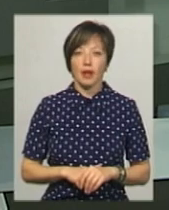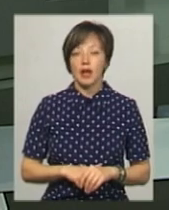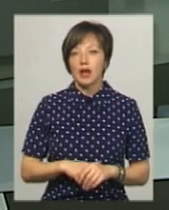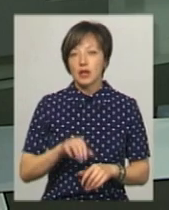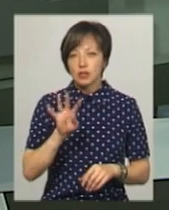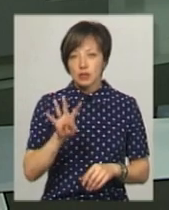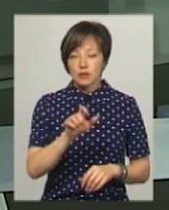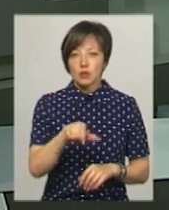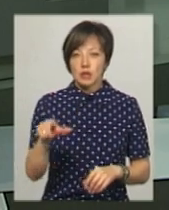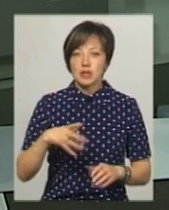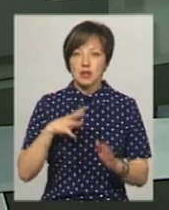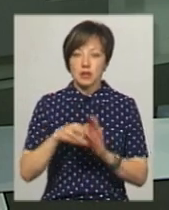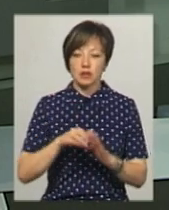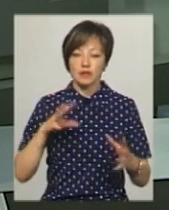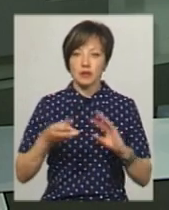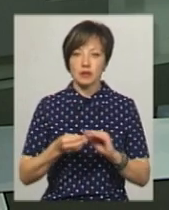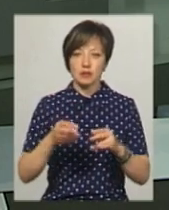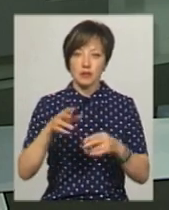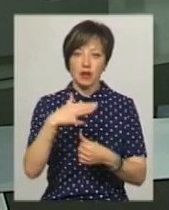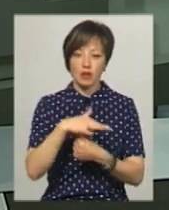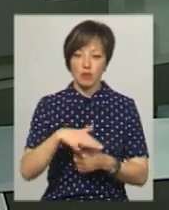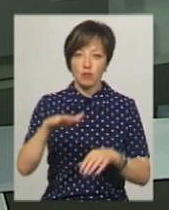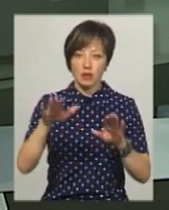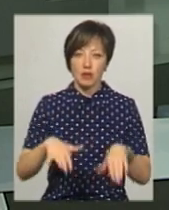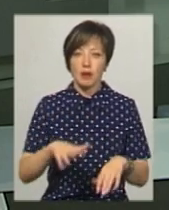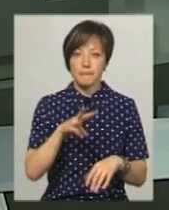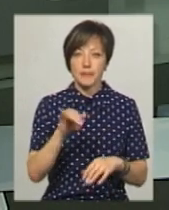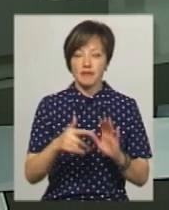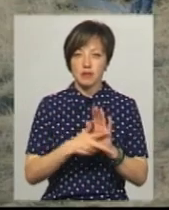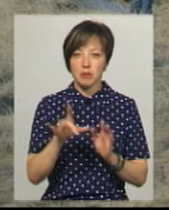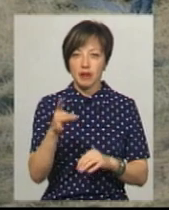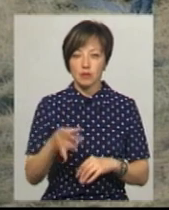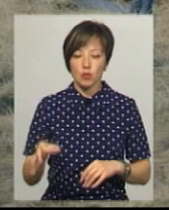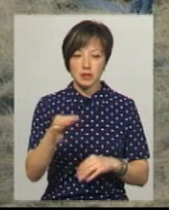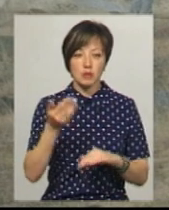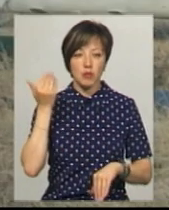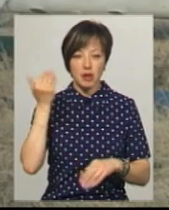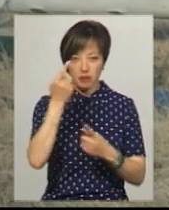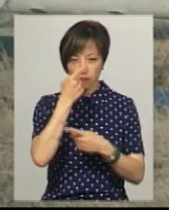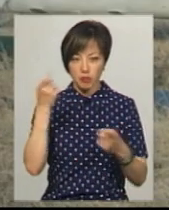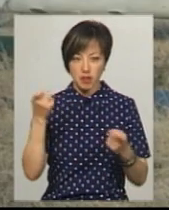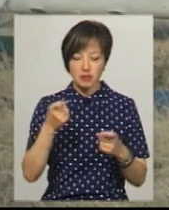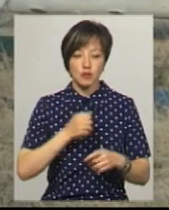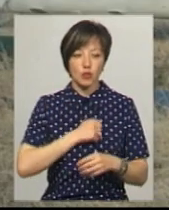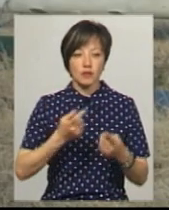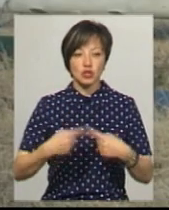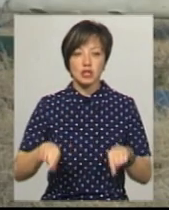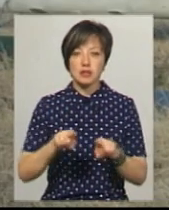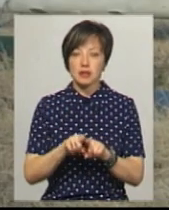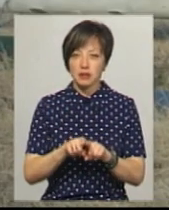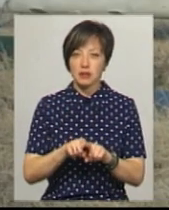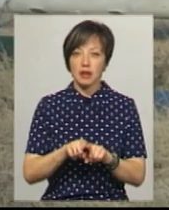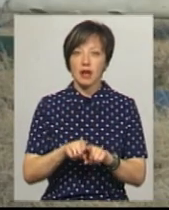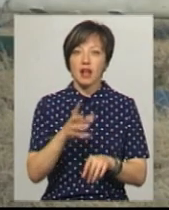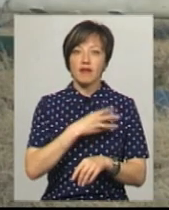Нагадаю, четверо людей загинули внаслідок падіння гелікоптера Мі-8 у Рівненській області. За попередньою інформацією, у військовій частині, що